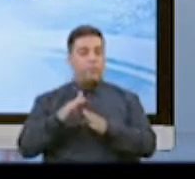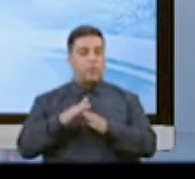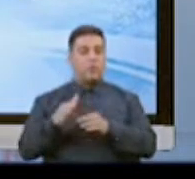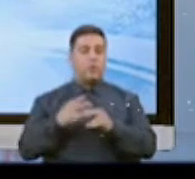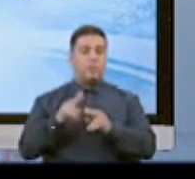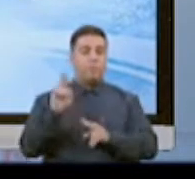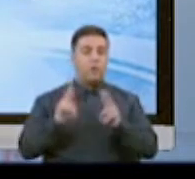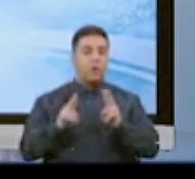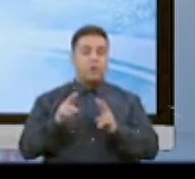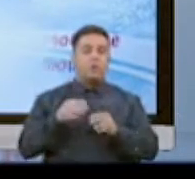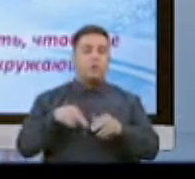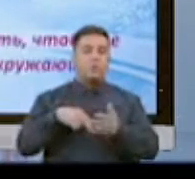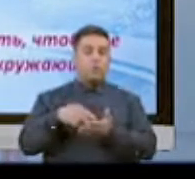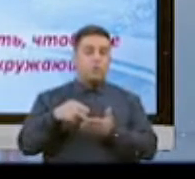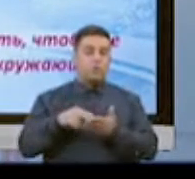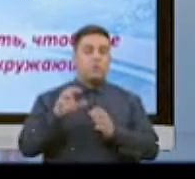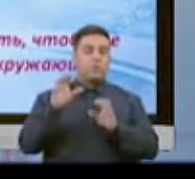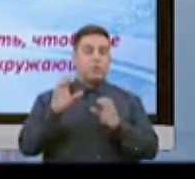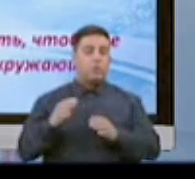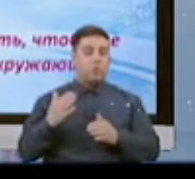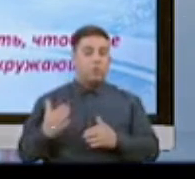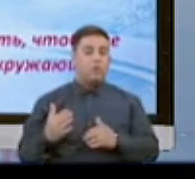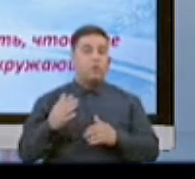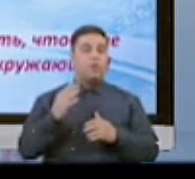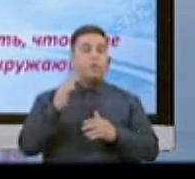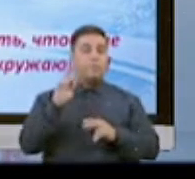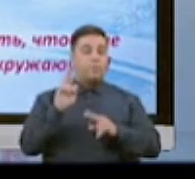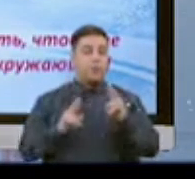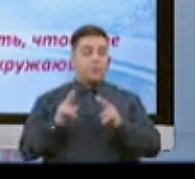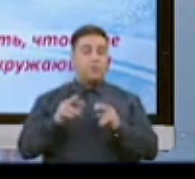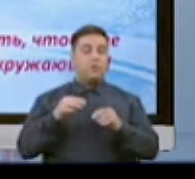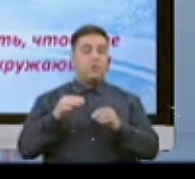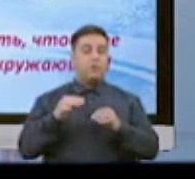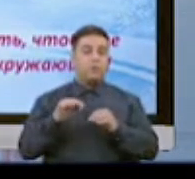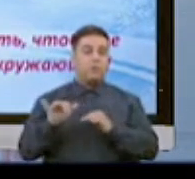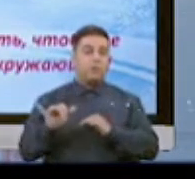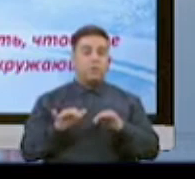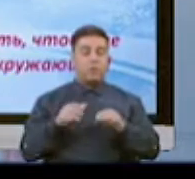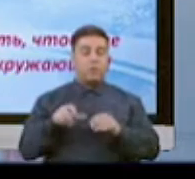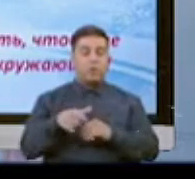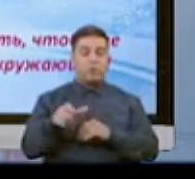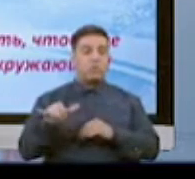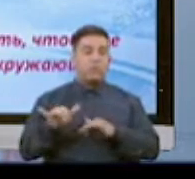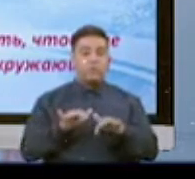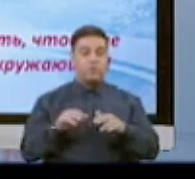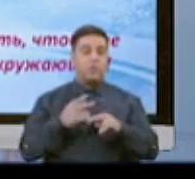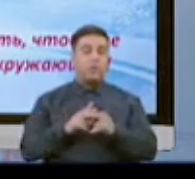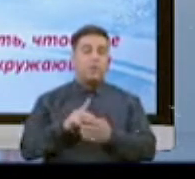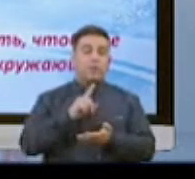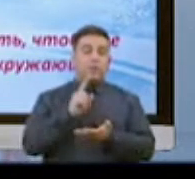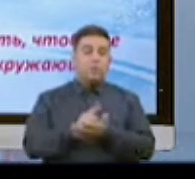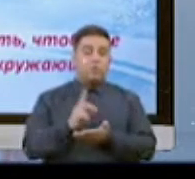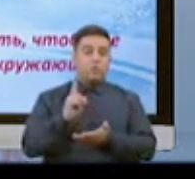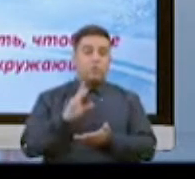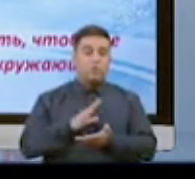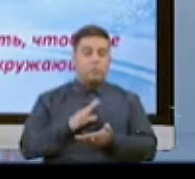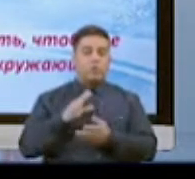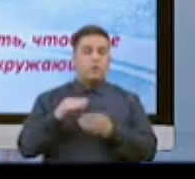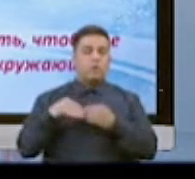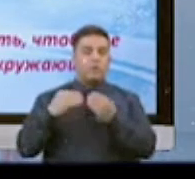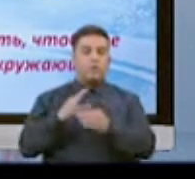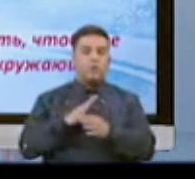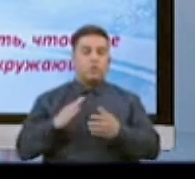думаете? Молодцы, ребята! Запомните, правила дорожного движения нужно соблюдать, чтобы не ставить под